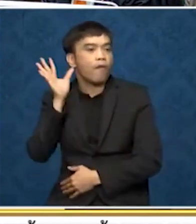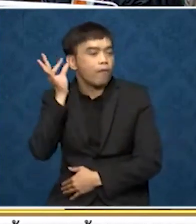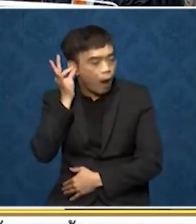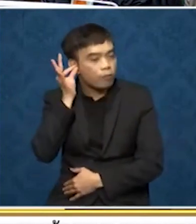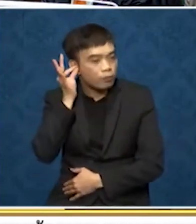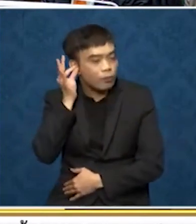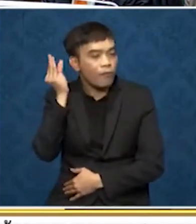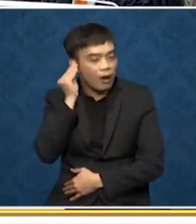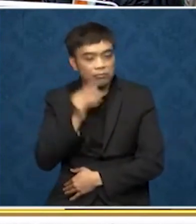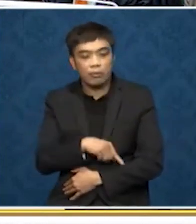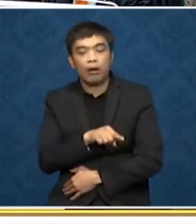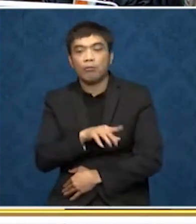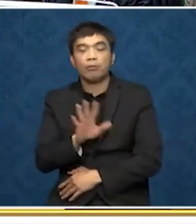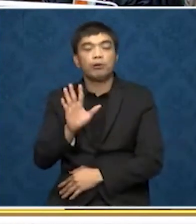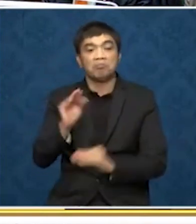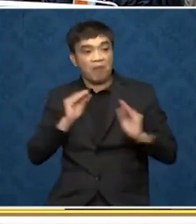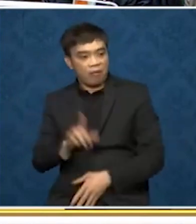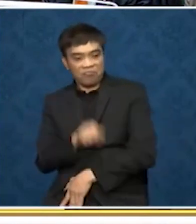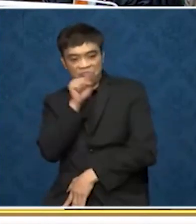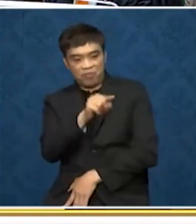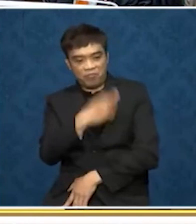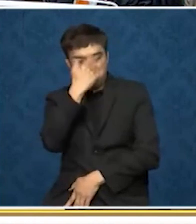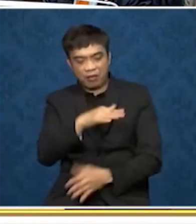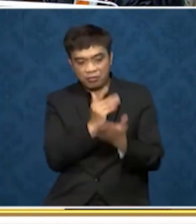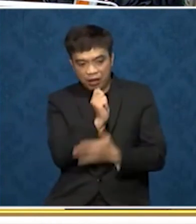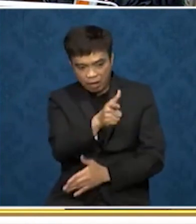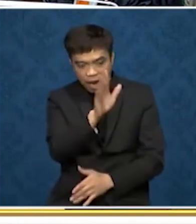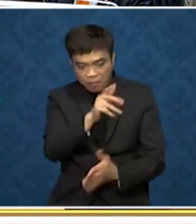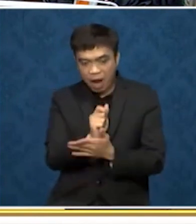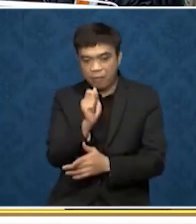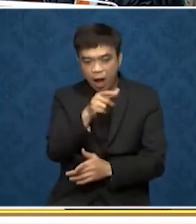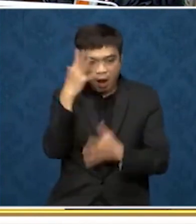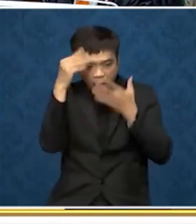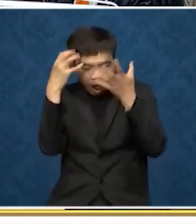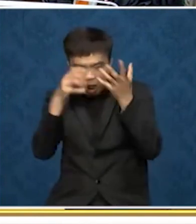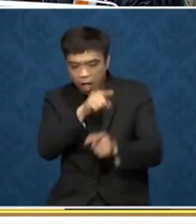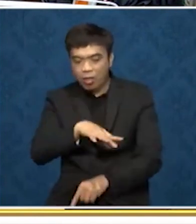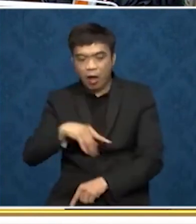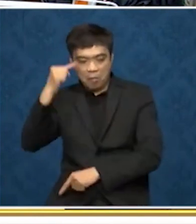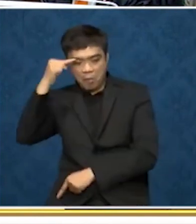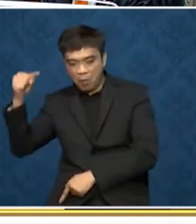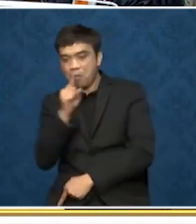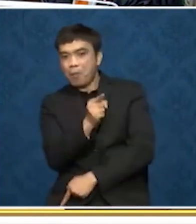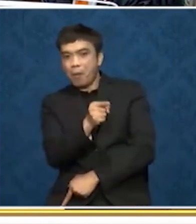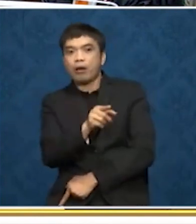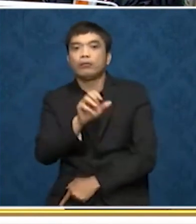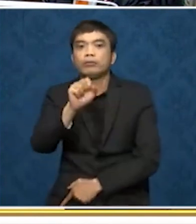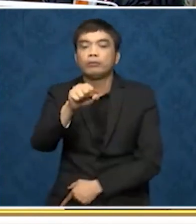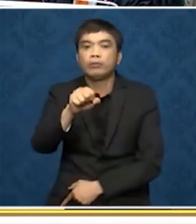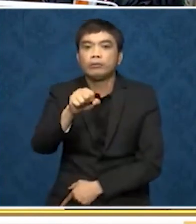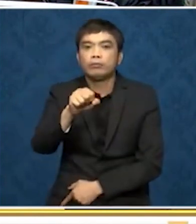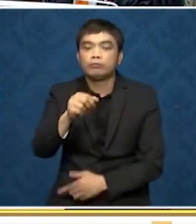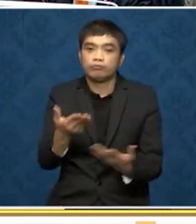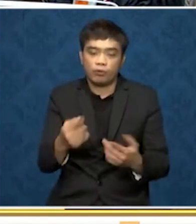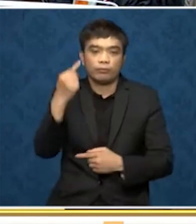ท่านชี้หน้าแล้วบอกว่าเด็กพวกนี้นี้ถูกจ้างมาเด็กพวกนี้ถูกล้างสมองมาถ้าสมมุติตีฐานของท่านยังผิดนะ